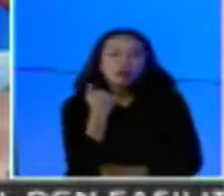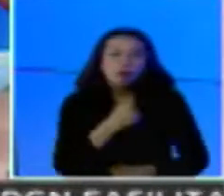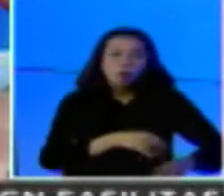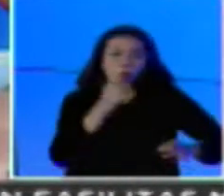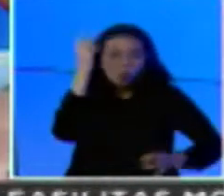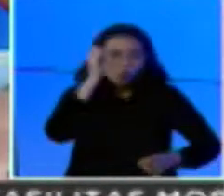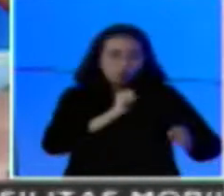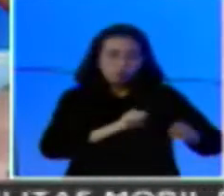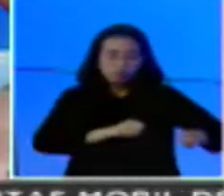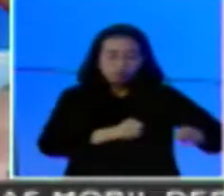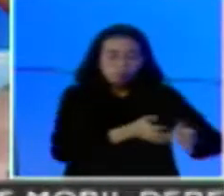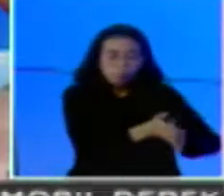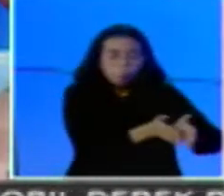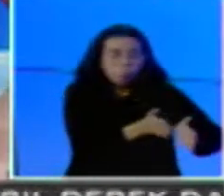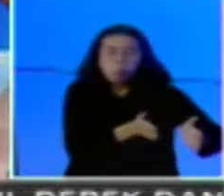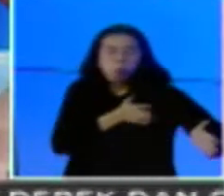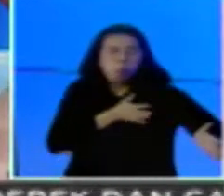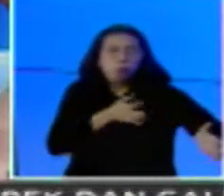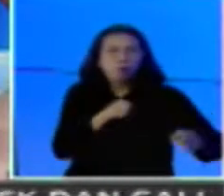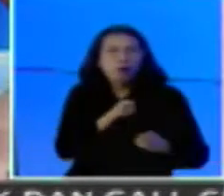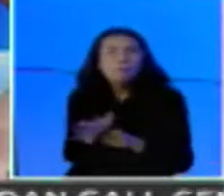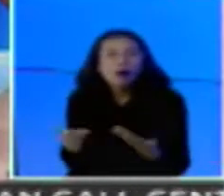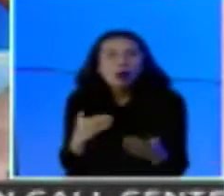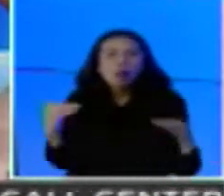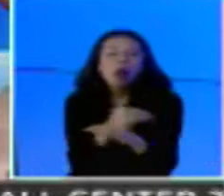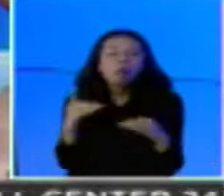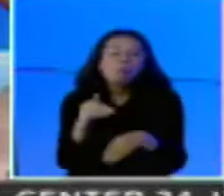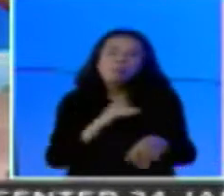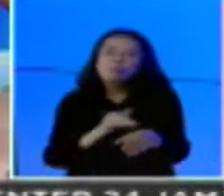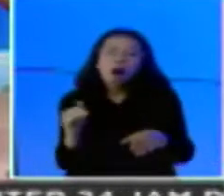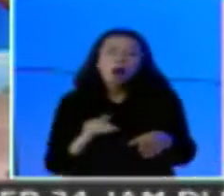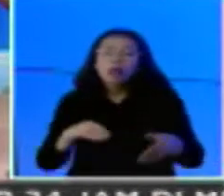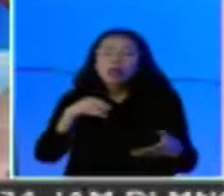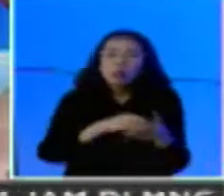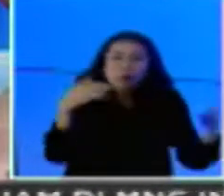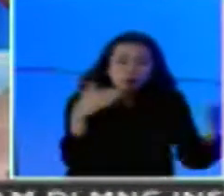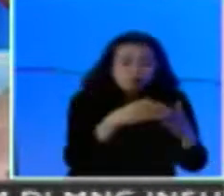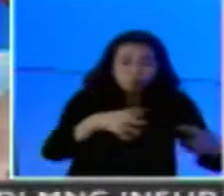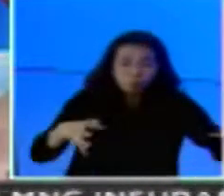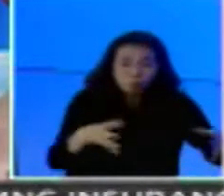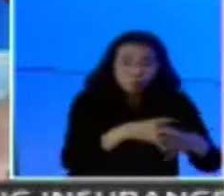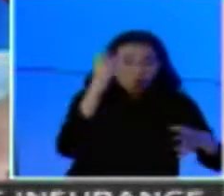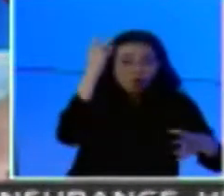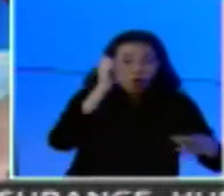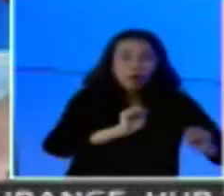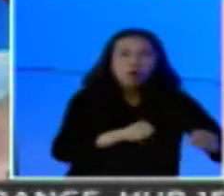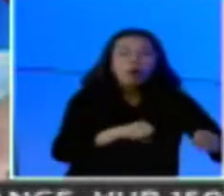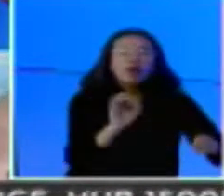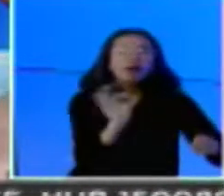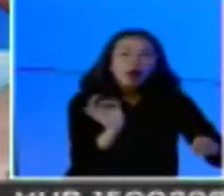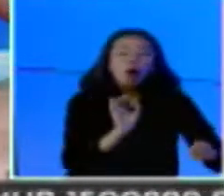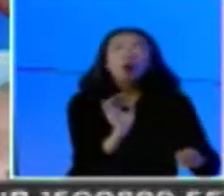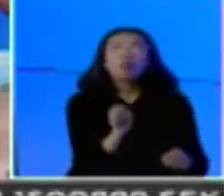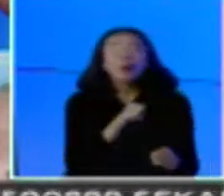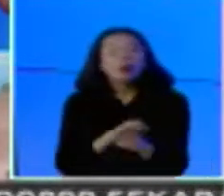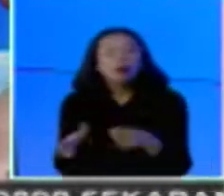kian banyak dan membuat lalu lintas macet parah. Tidak adanya areal khusus untuk membuat pengendara ojek online kerap menunggu di